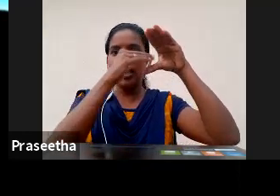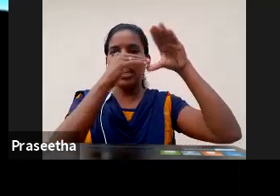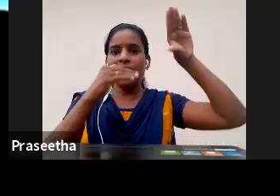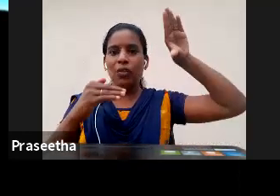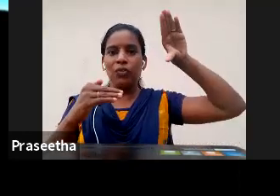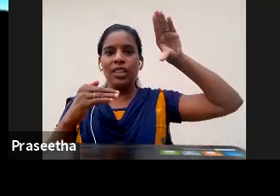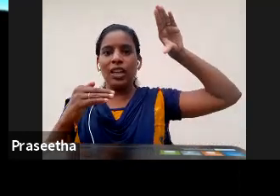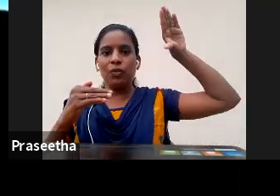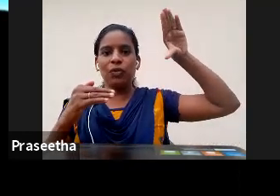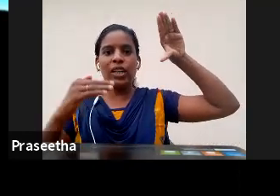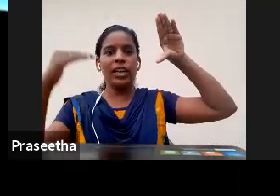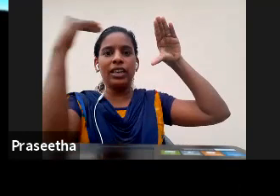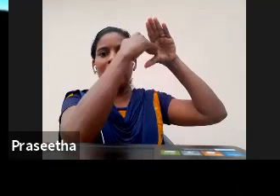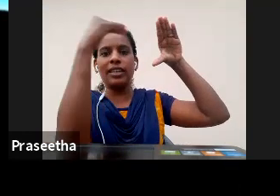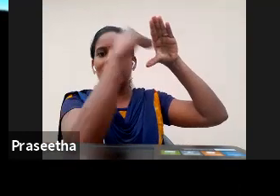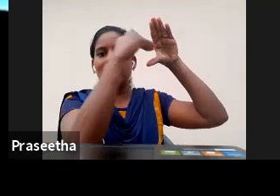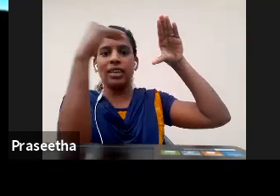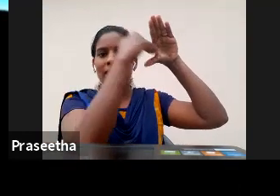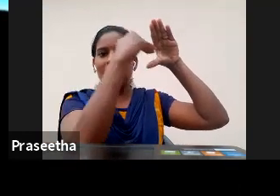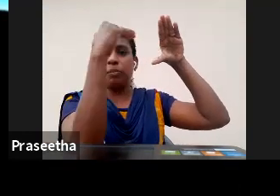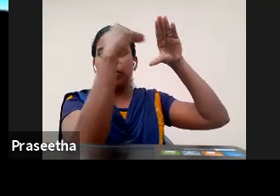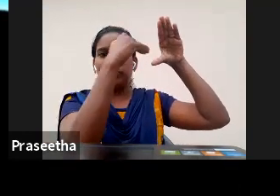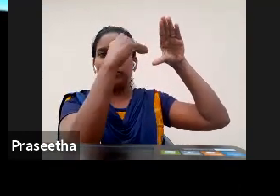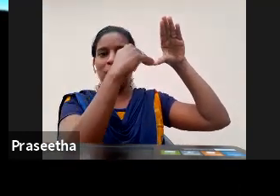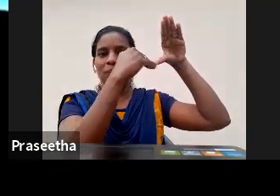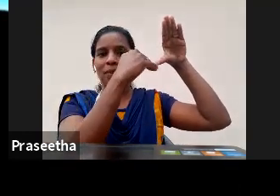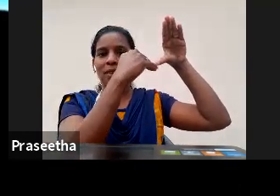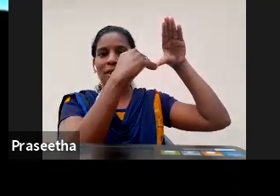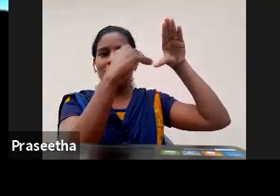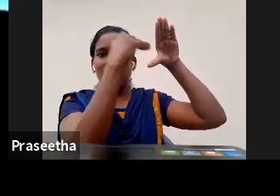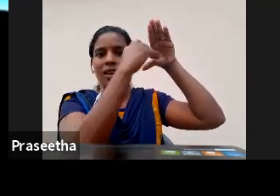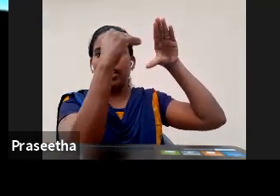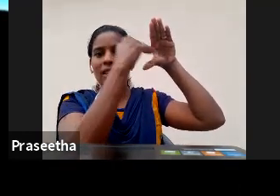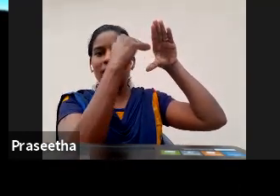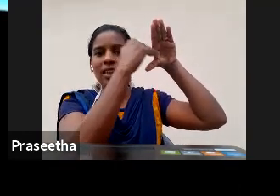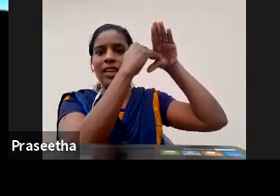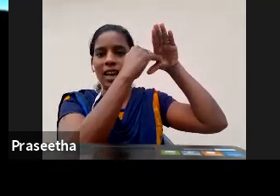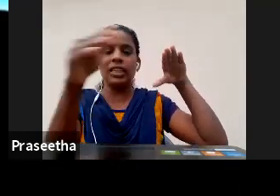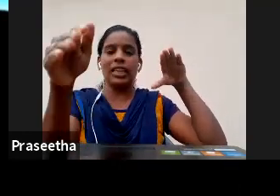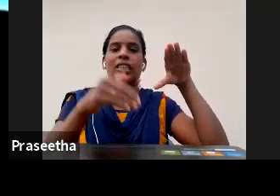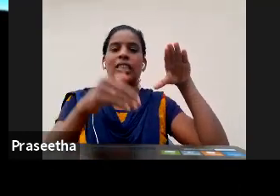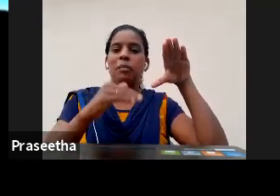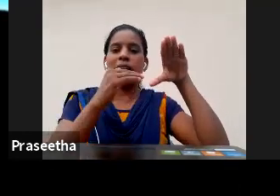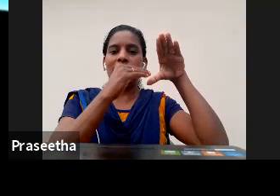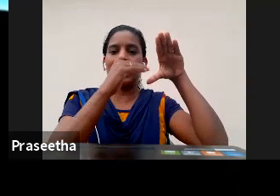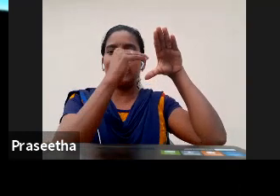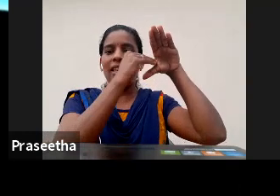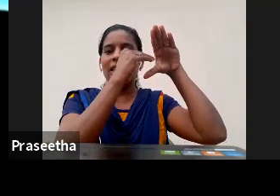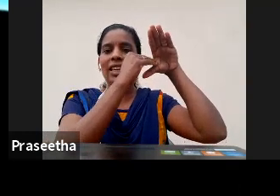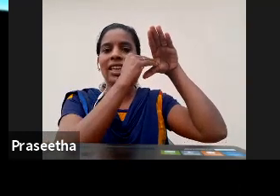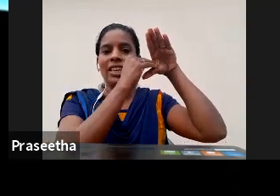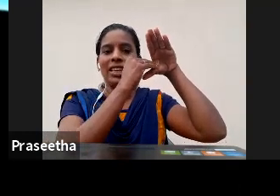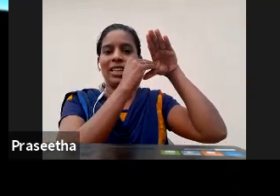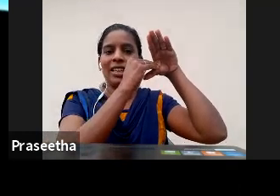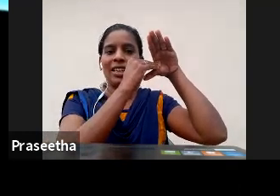E left left ലേക്ക് റൈറ്റ് ആണ് ചേർക്കുന്നത് എപ്പോഴും ആ E അതന്നെ അതന്നെ ഇപ്പോഴാ കറക്റ്റ് ആയത്